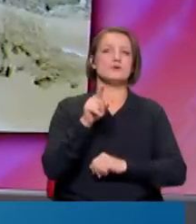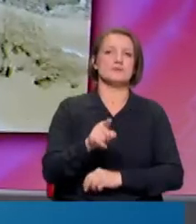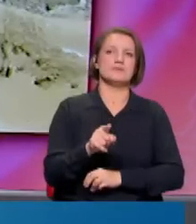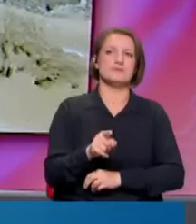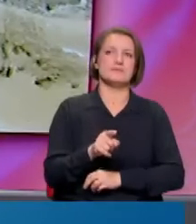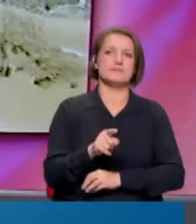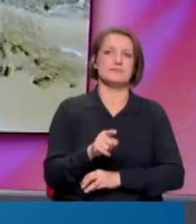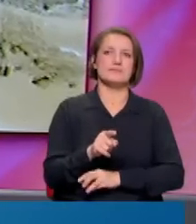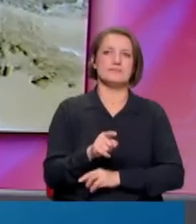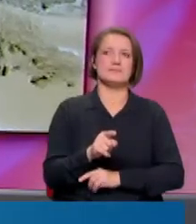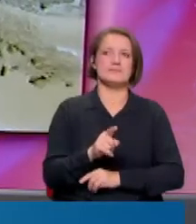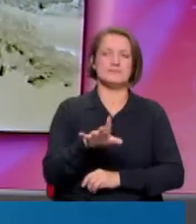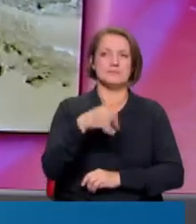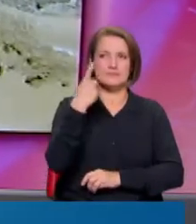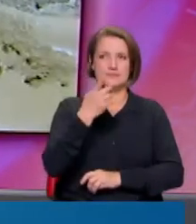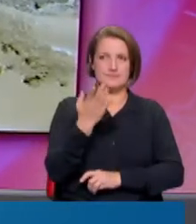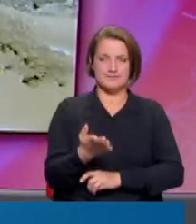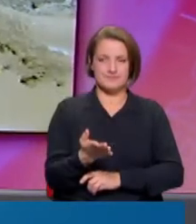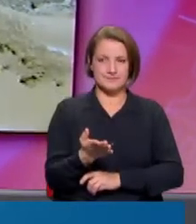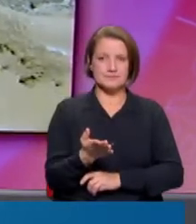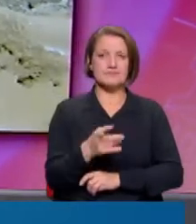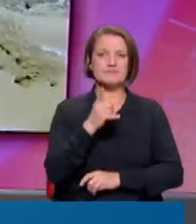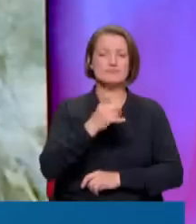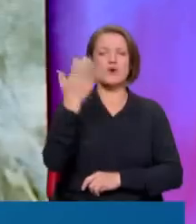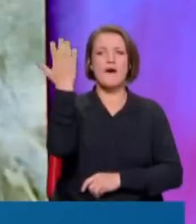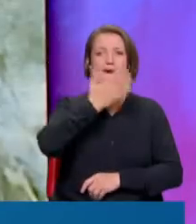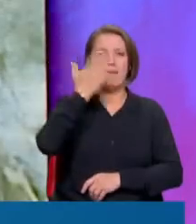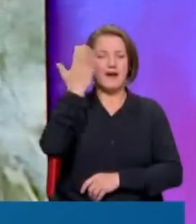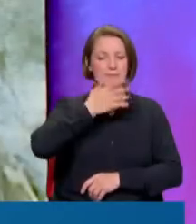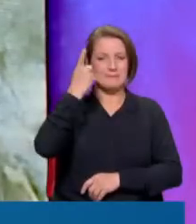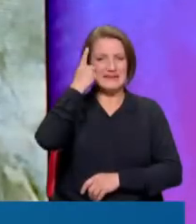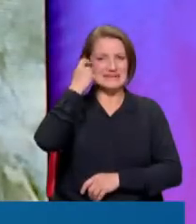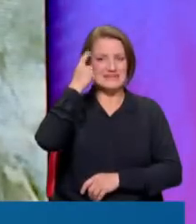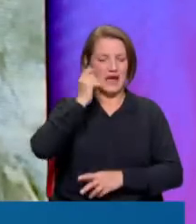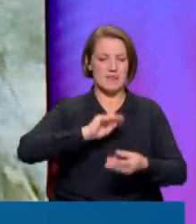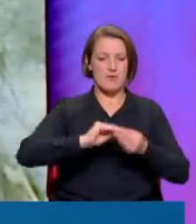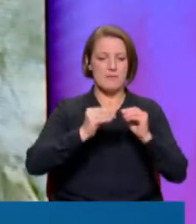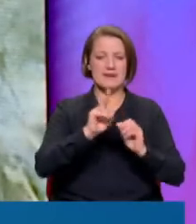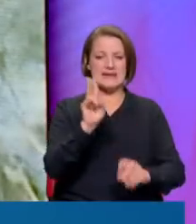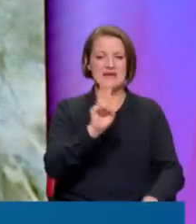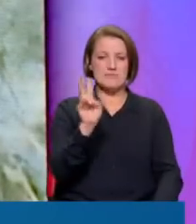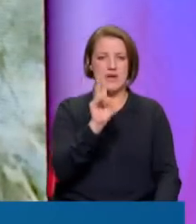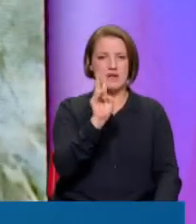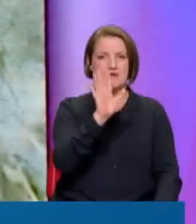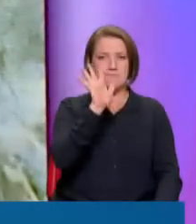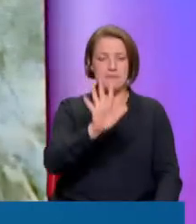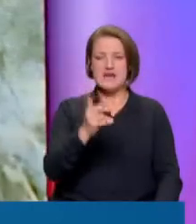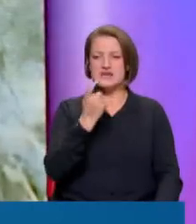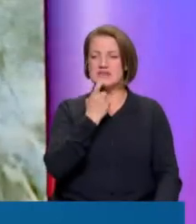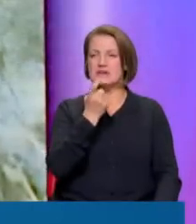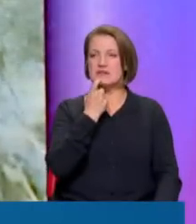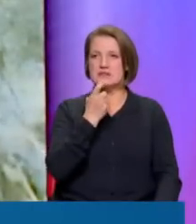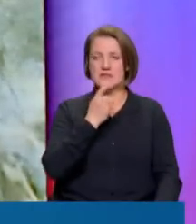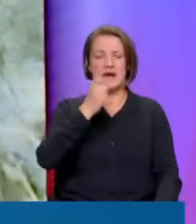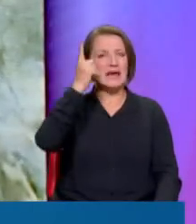örgütü Dolayısıyla bu Arap İsrail sorununun 202 yılda İsrail